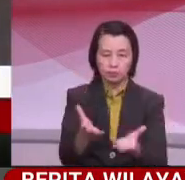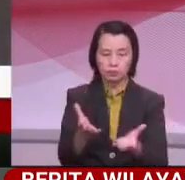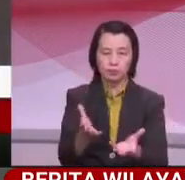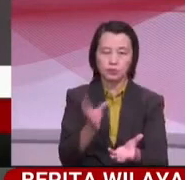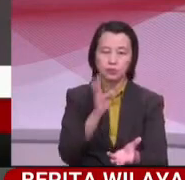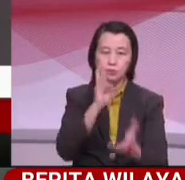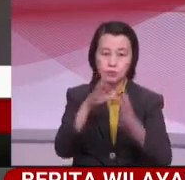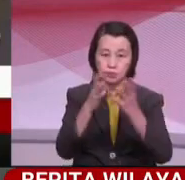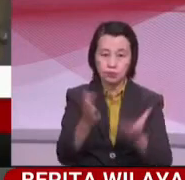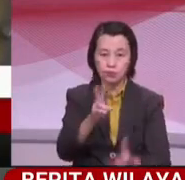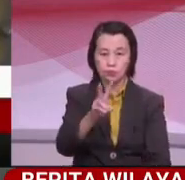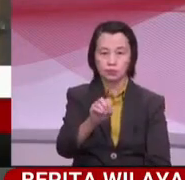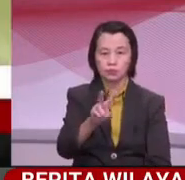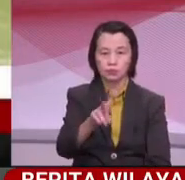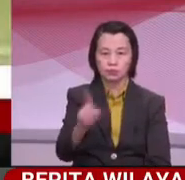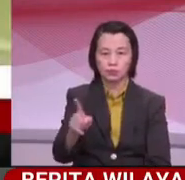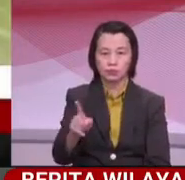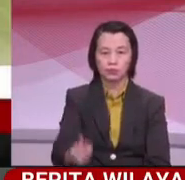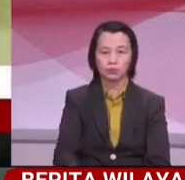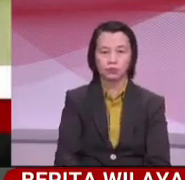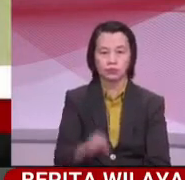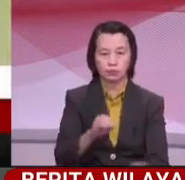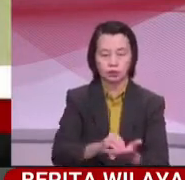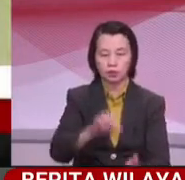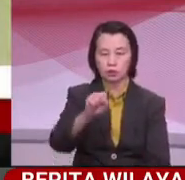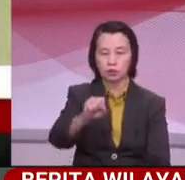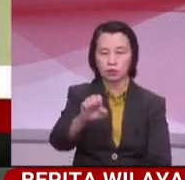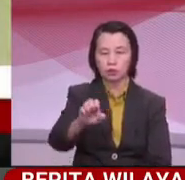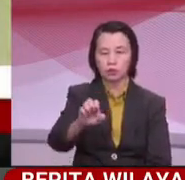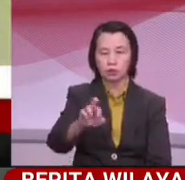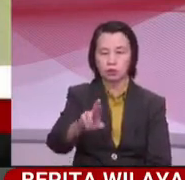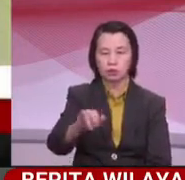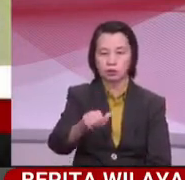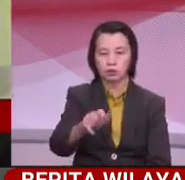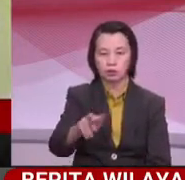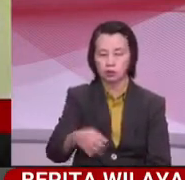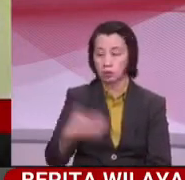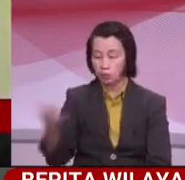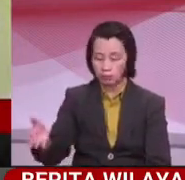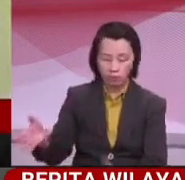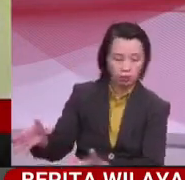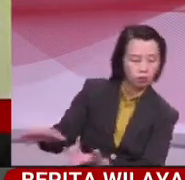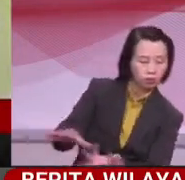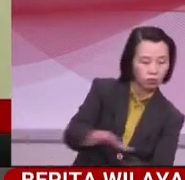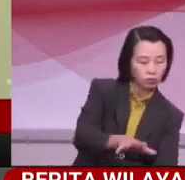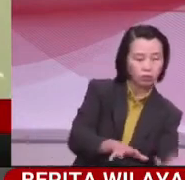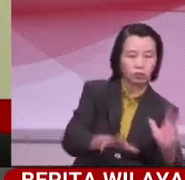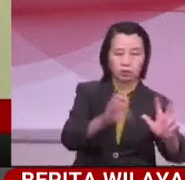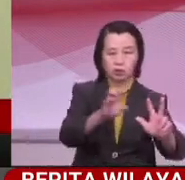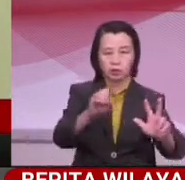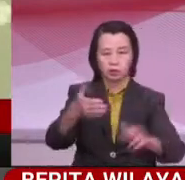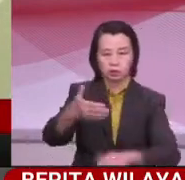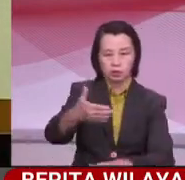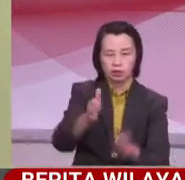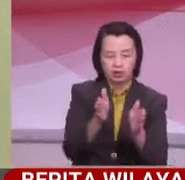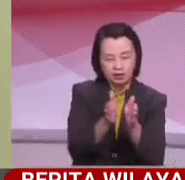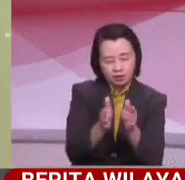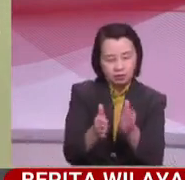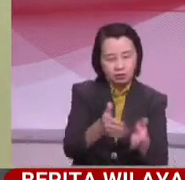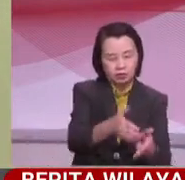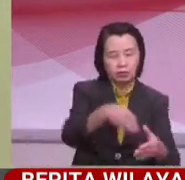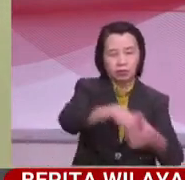2021 di kampung Sira serial dalam sambutan itu beliau turut lepaskan dan sekitar 300-an akik anteng ada